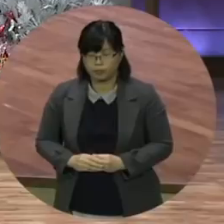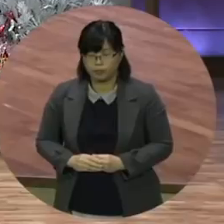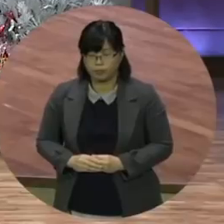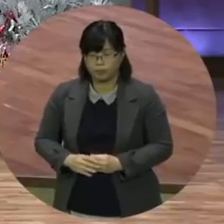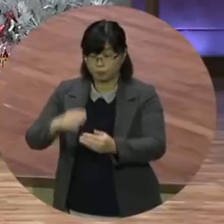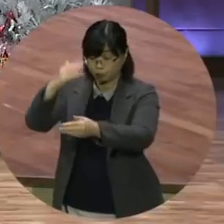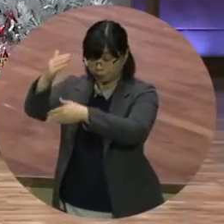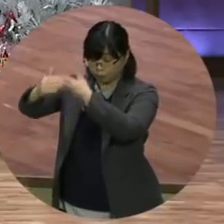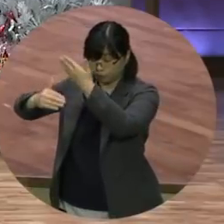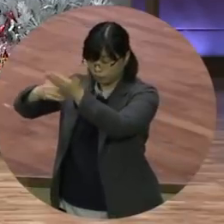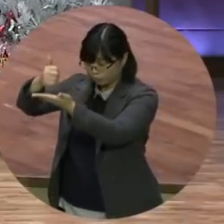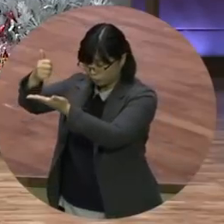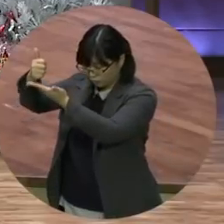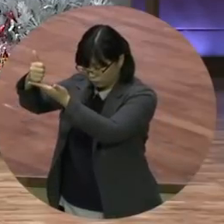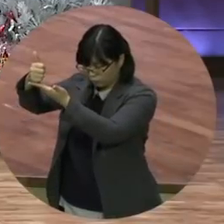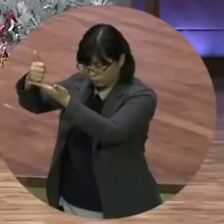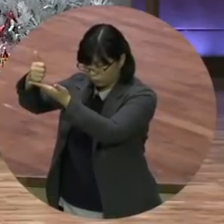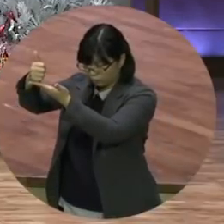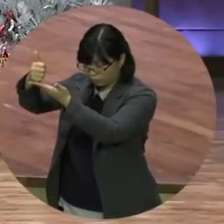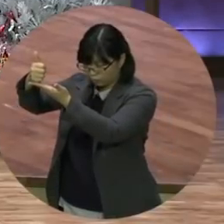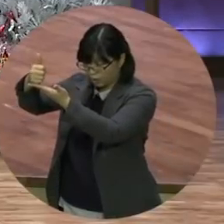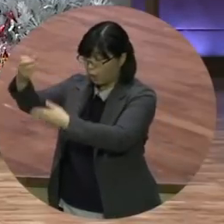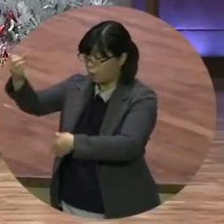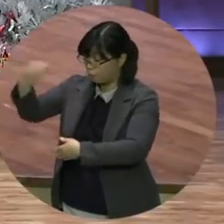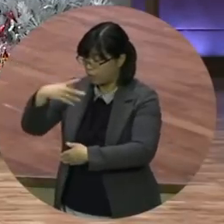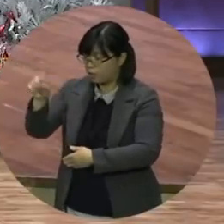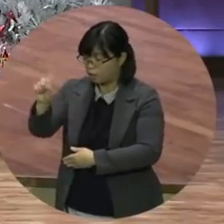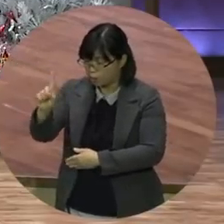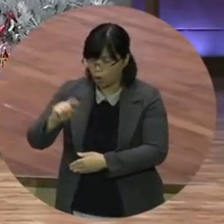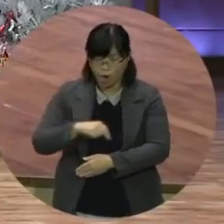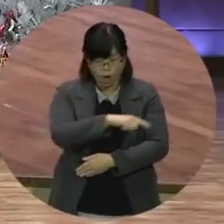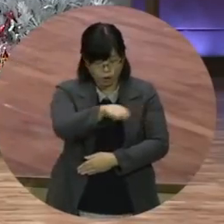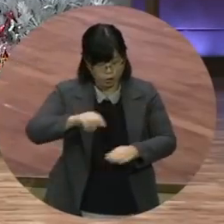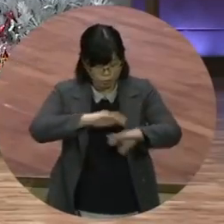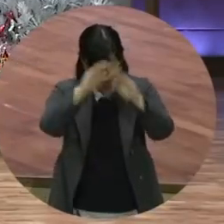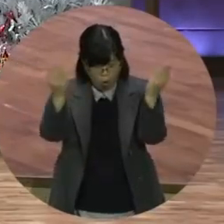하나님께서 너희는 모든 족속을 제자로 삼아